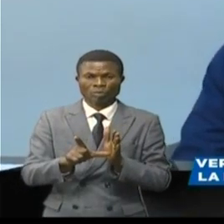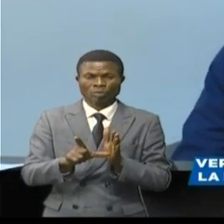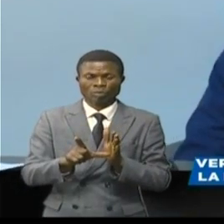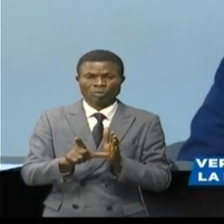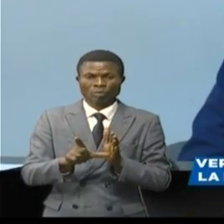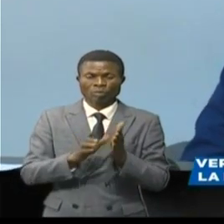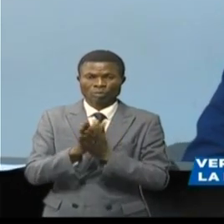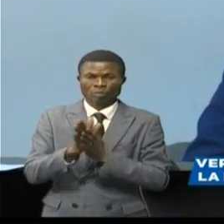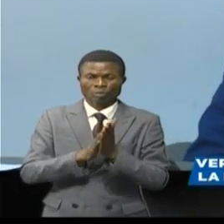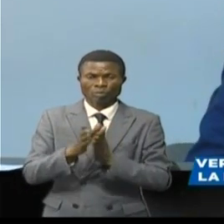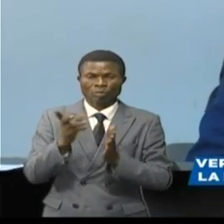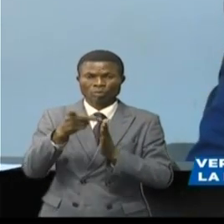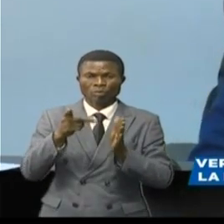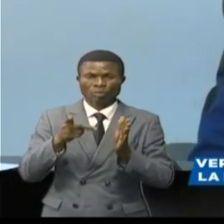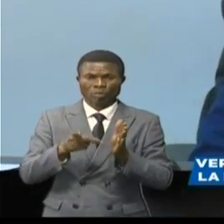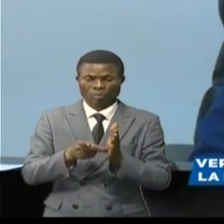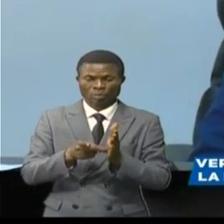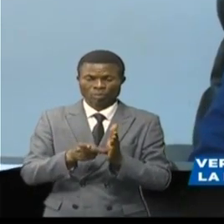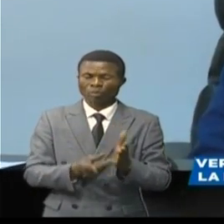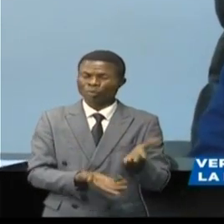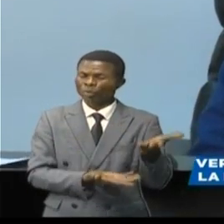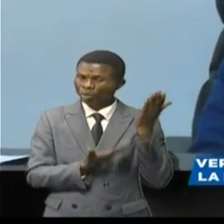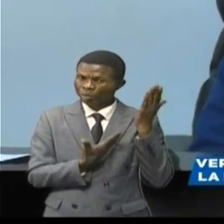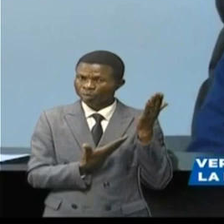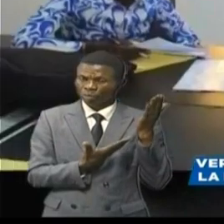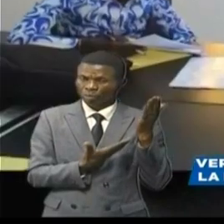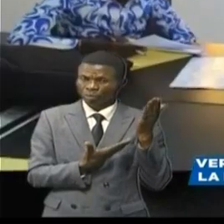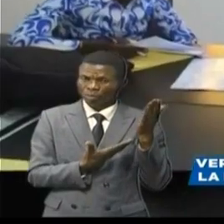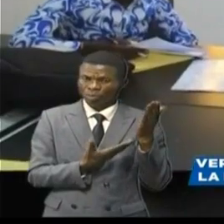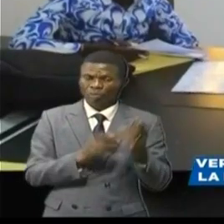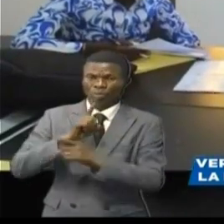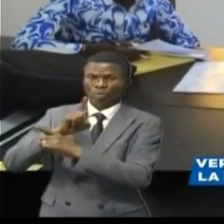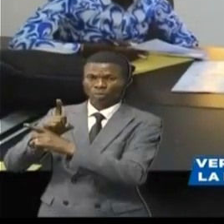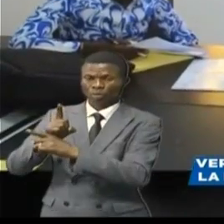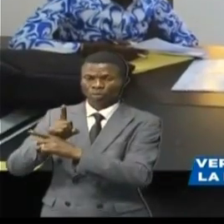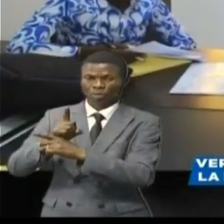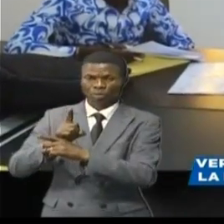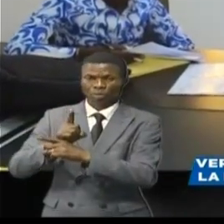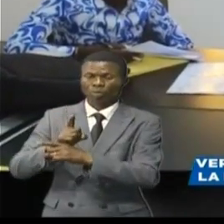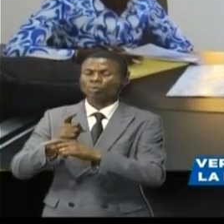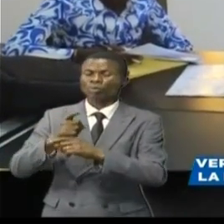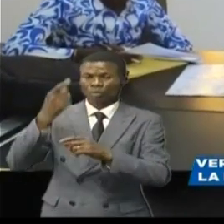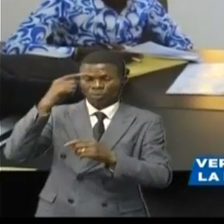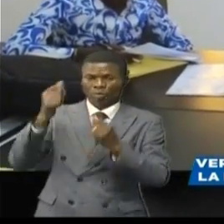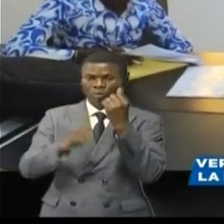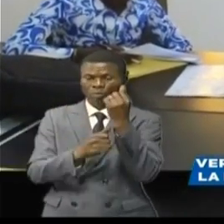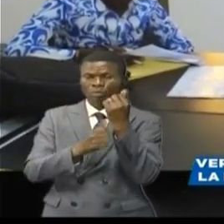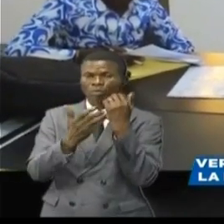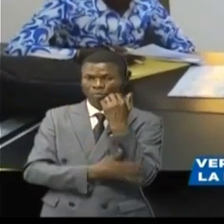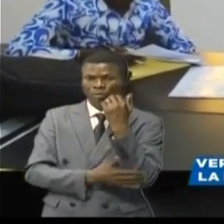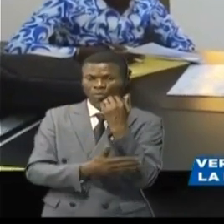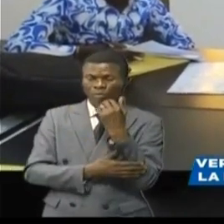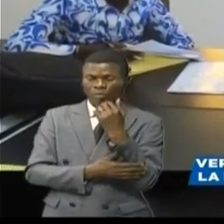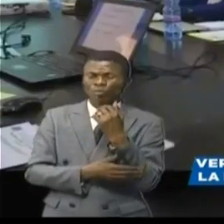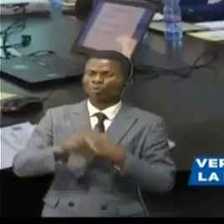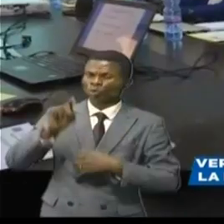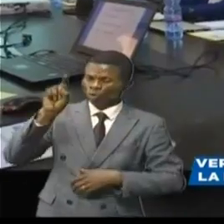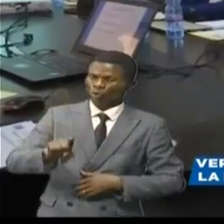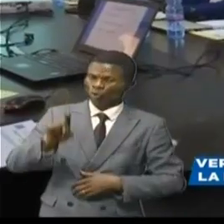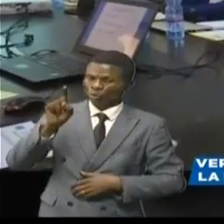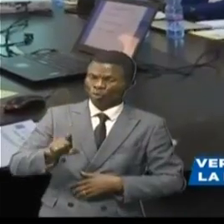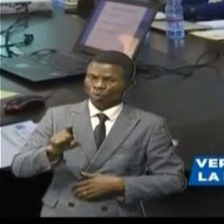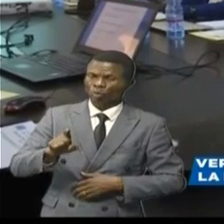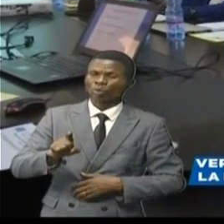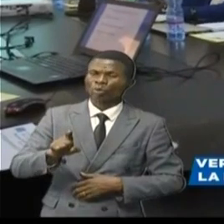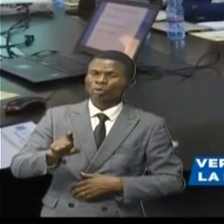portant principes fondamentaux de protection des groupes vulnérables. C'est une obligation